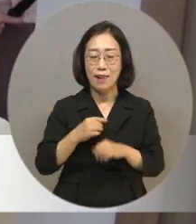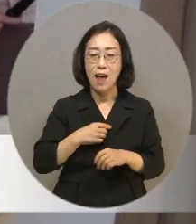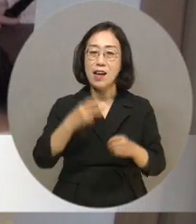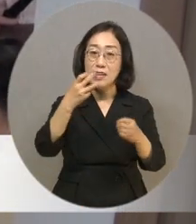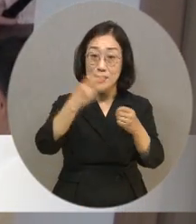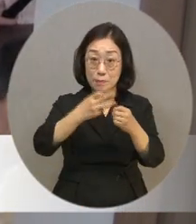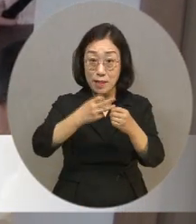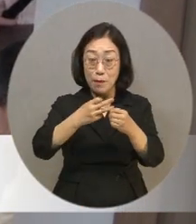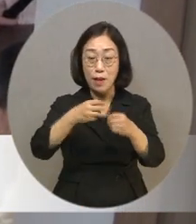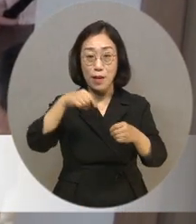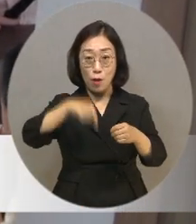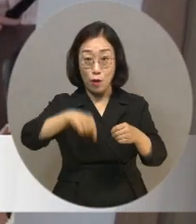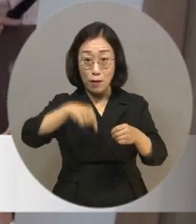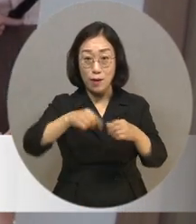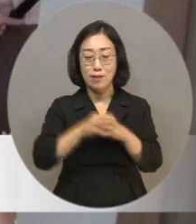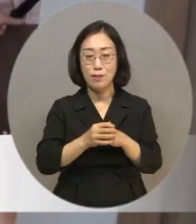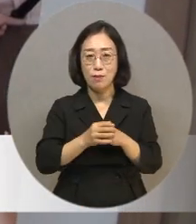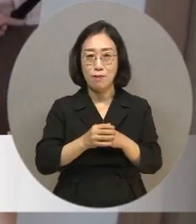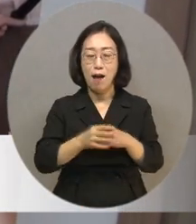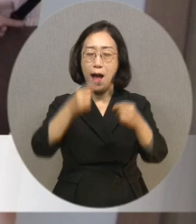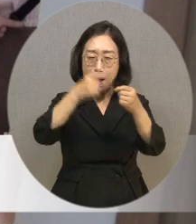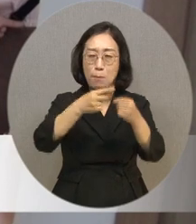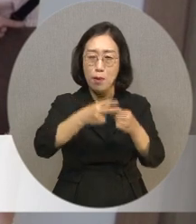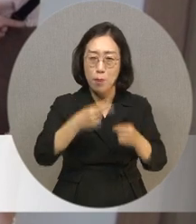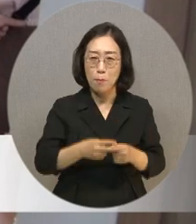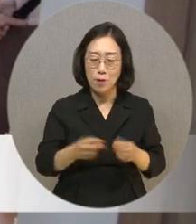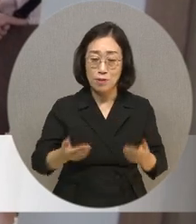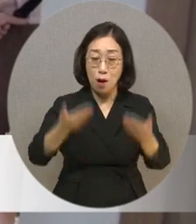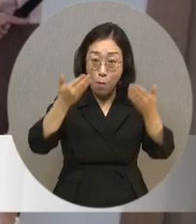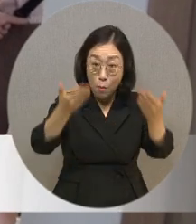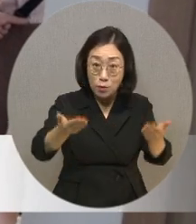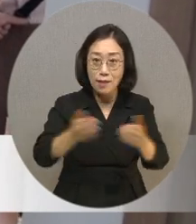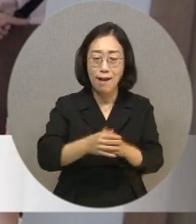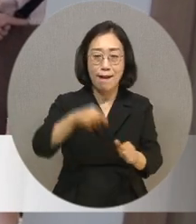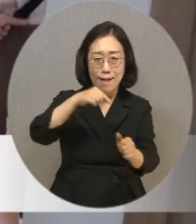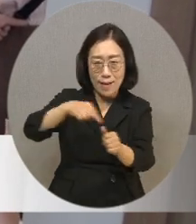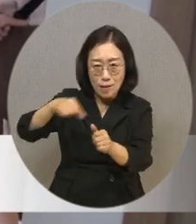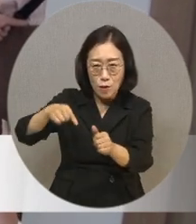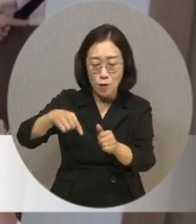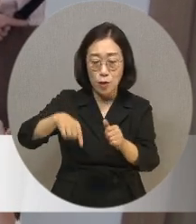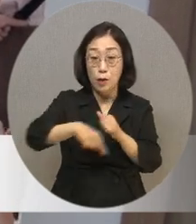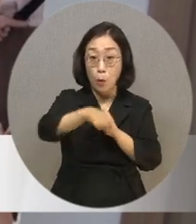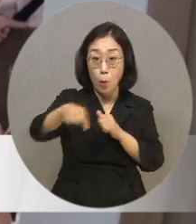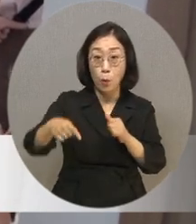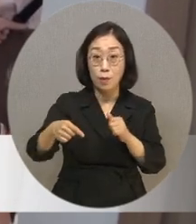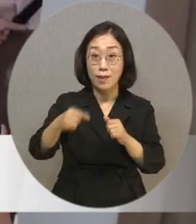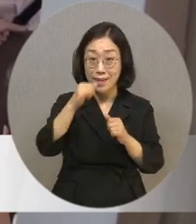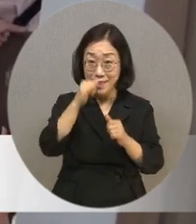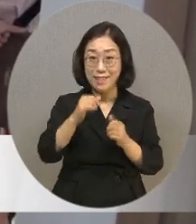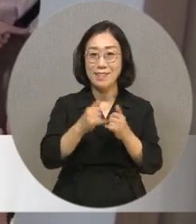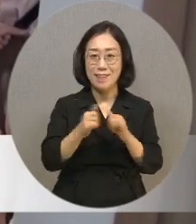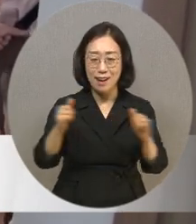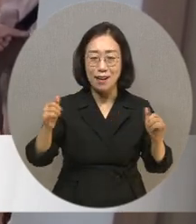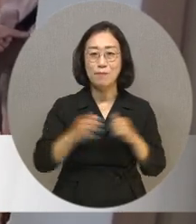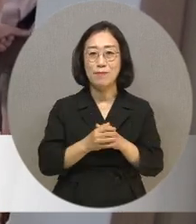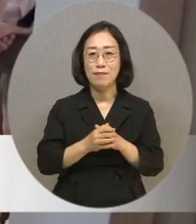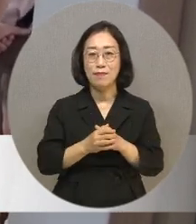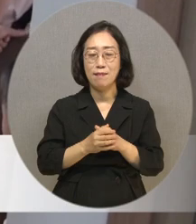13회 차를 이제 이렇게 봉사를 하면서 여기 계신 분들이